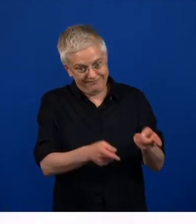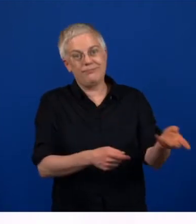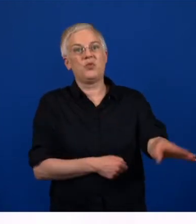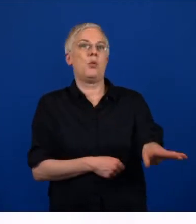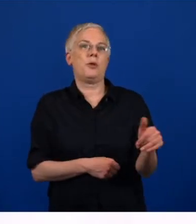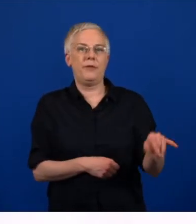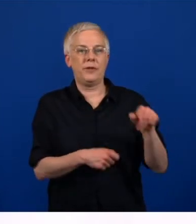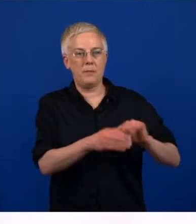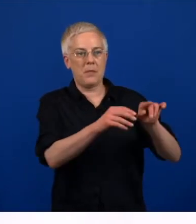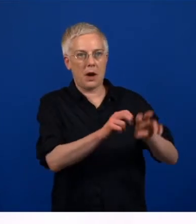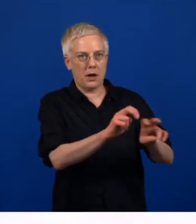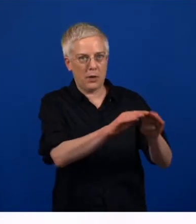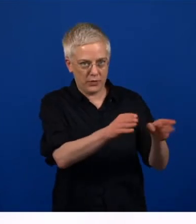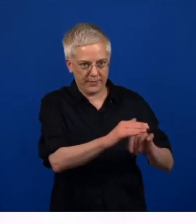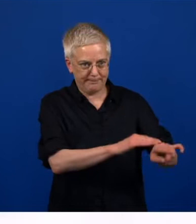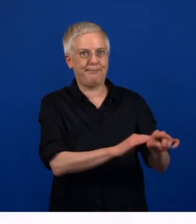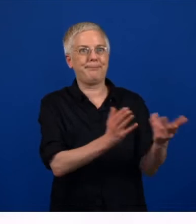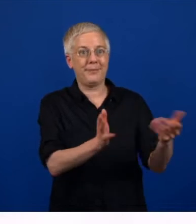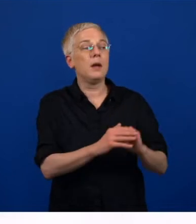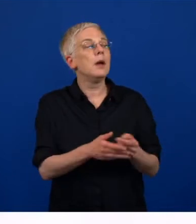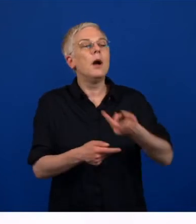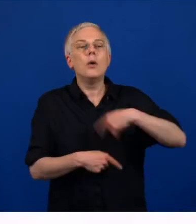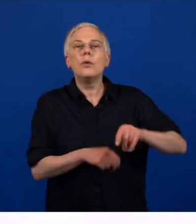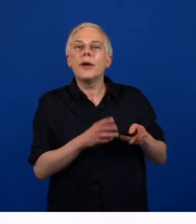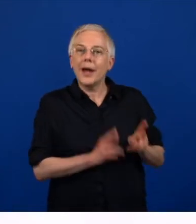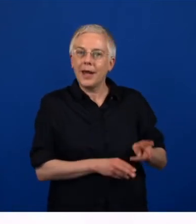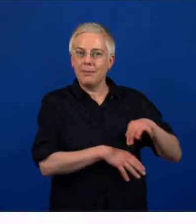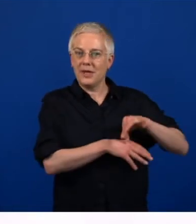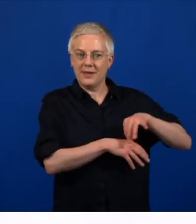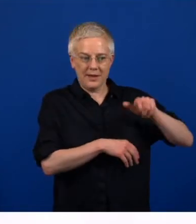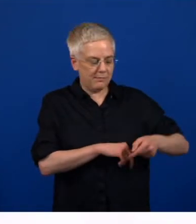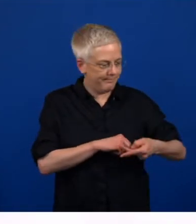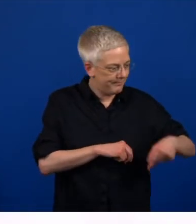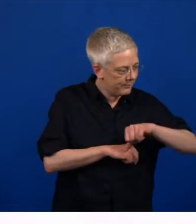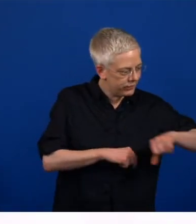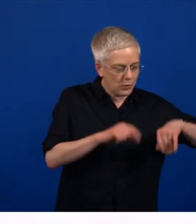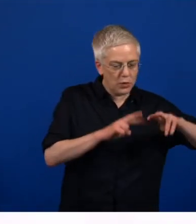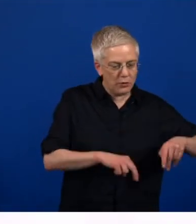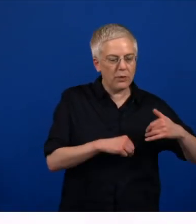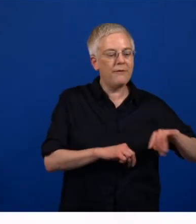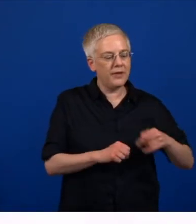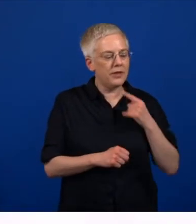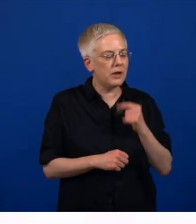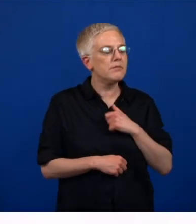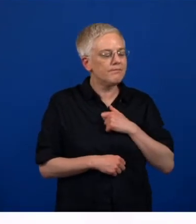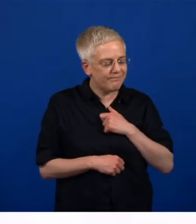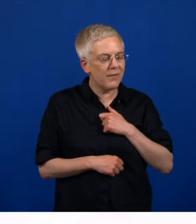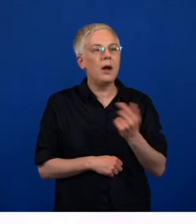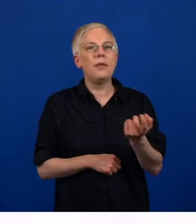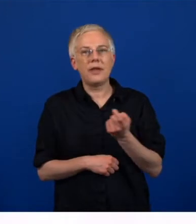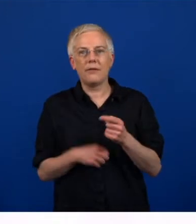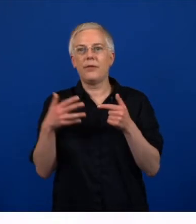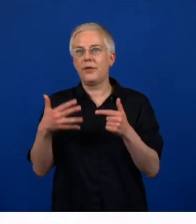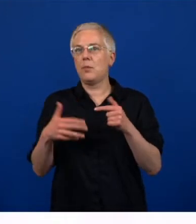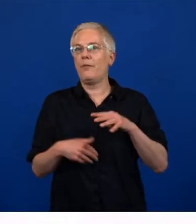nach den Untersuchungen von Professor Püschel 147 Todesfälle, die ursächlich auf die Erkrankung an